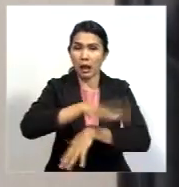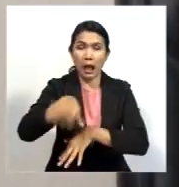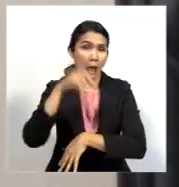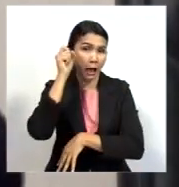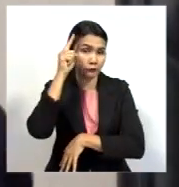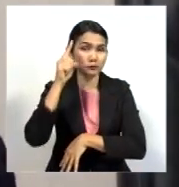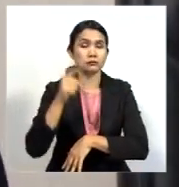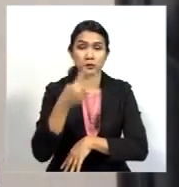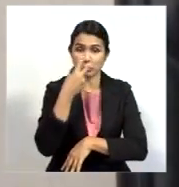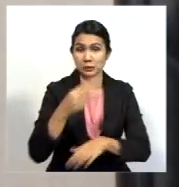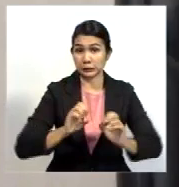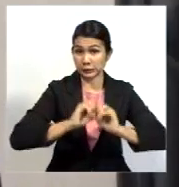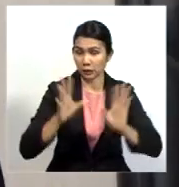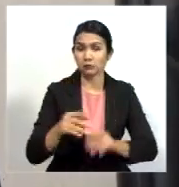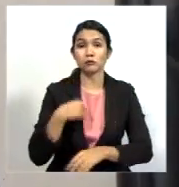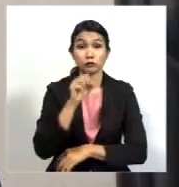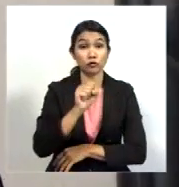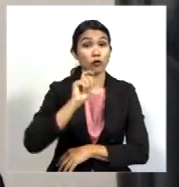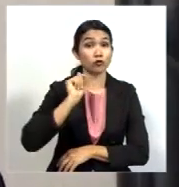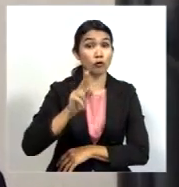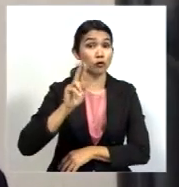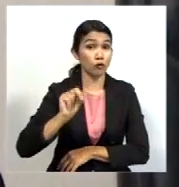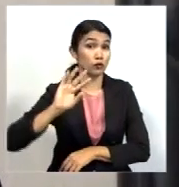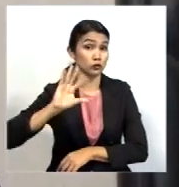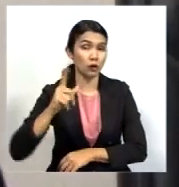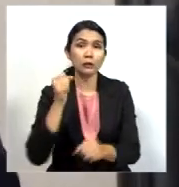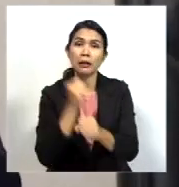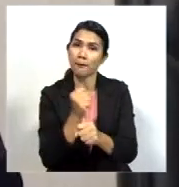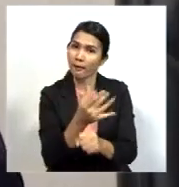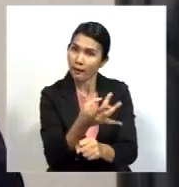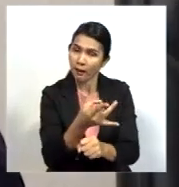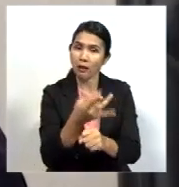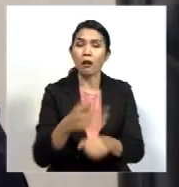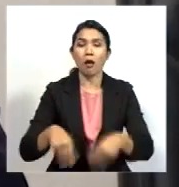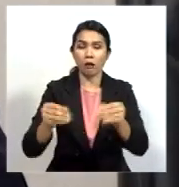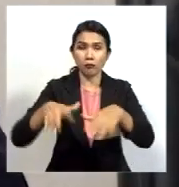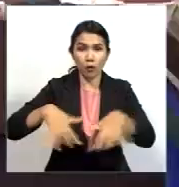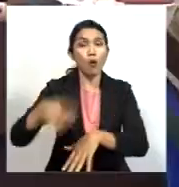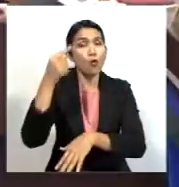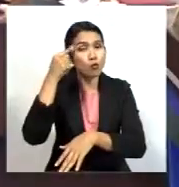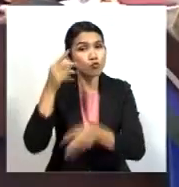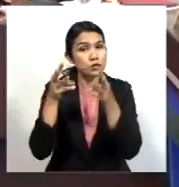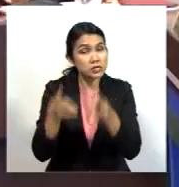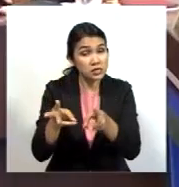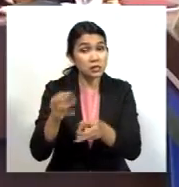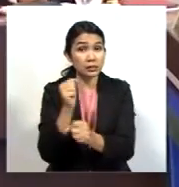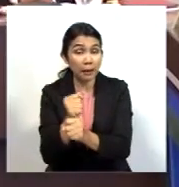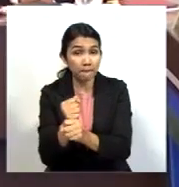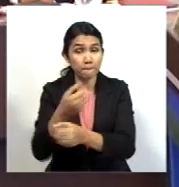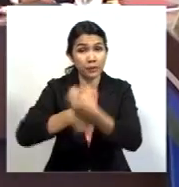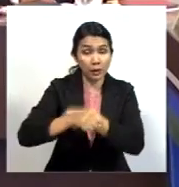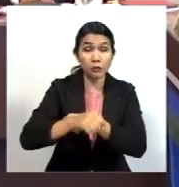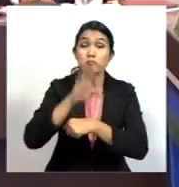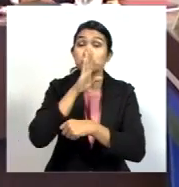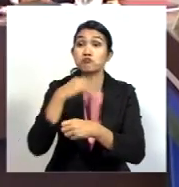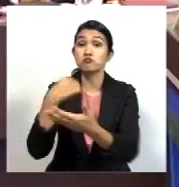จเพื่อให้ได้เห็นว่าสทนช.เนี่ยทำอะไรไปแล้วบ้างและเพื่อให้ประชาชนรู้แนวปฏิบัติที่ชัดเจนว่าหากได้รับการช่